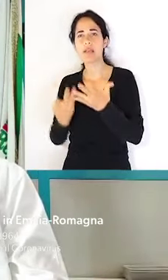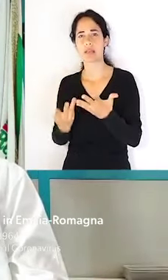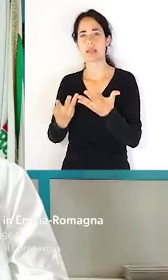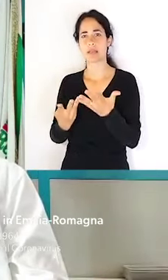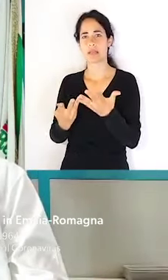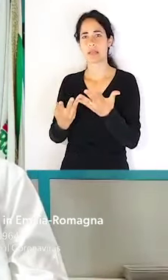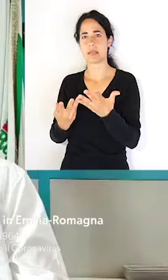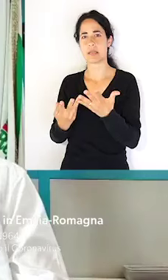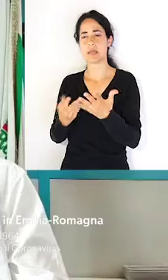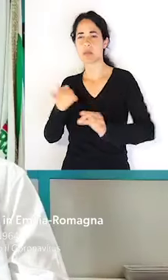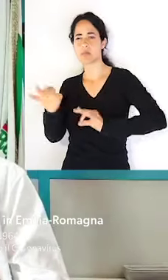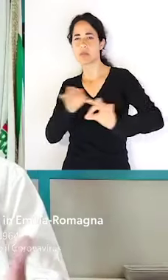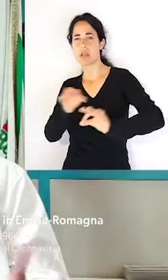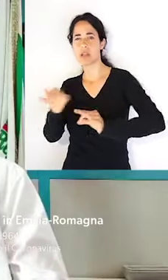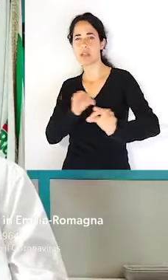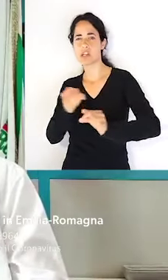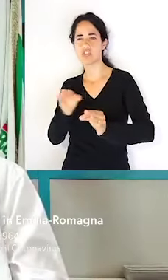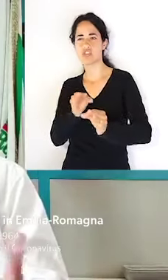mettere